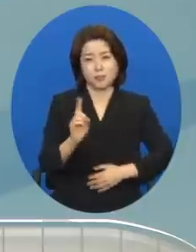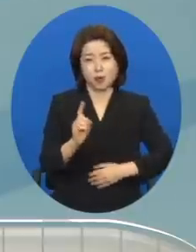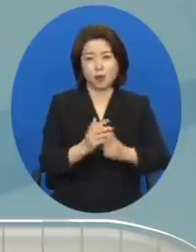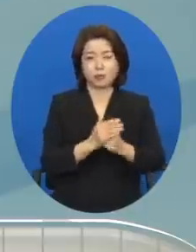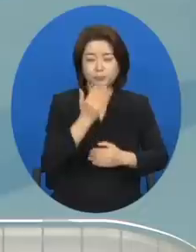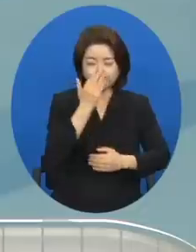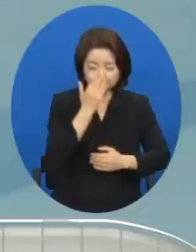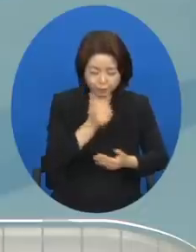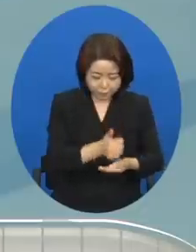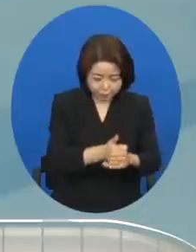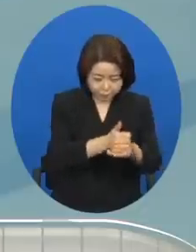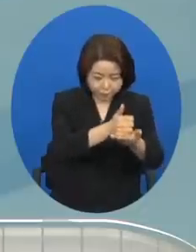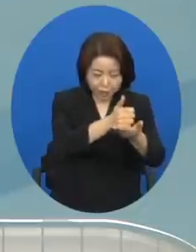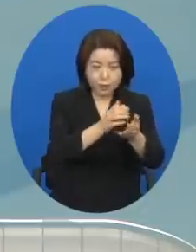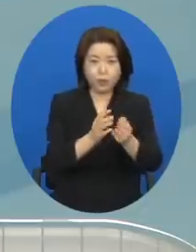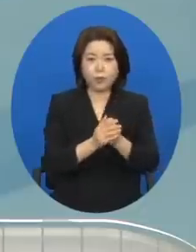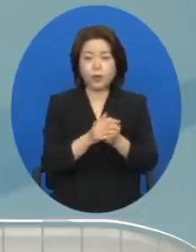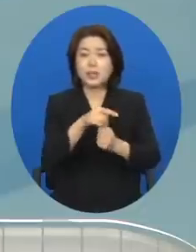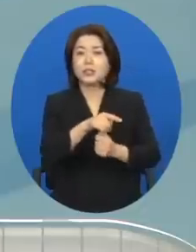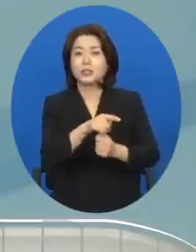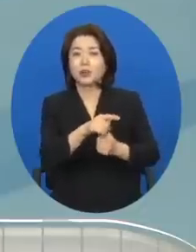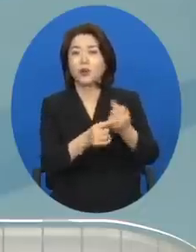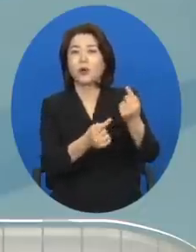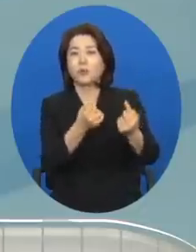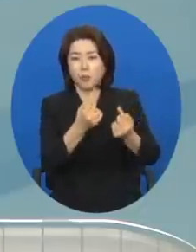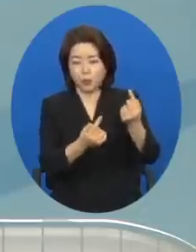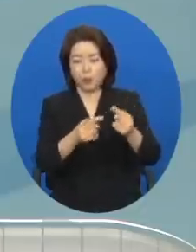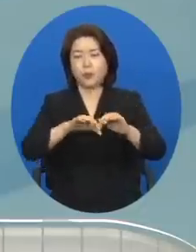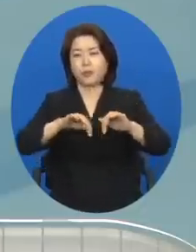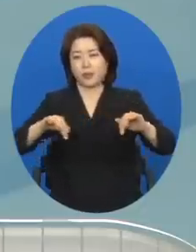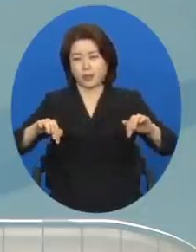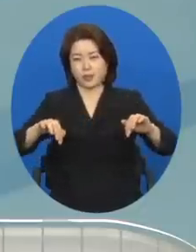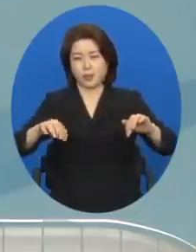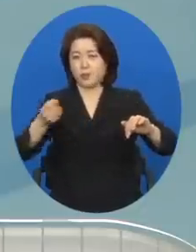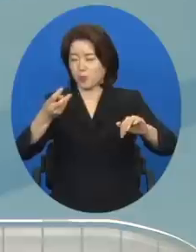겸손히 섬기고 하는 것과 다릅니다.